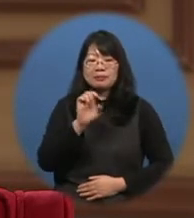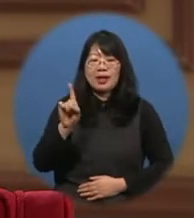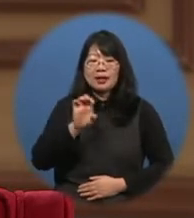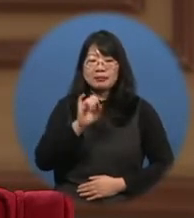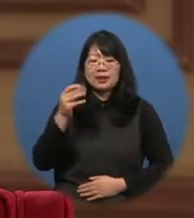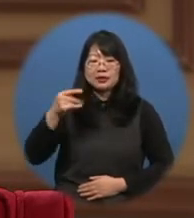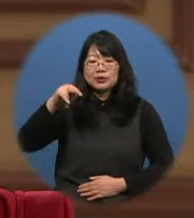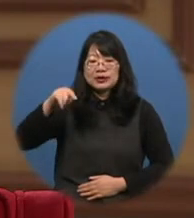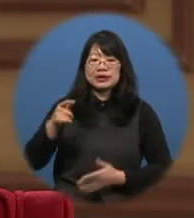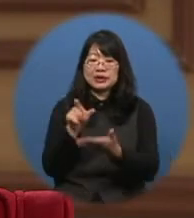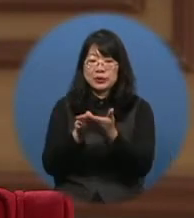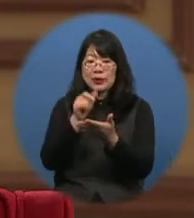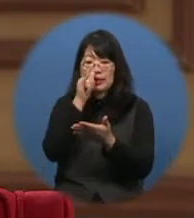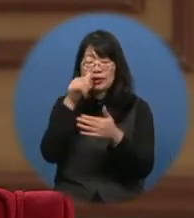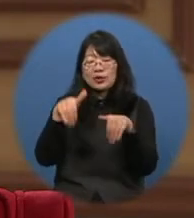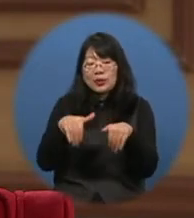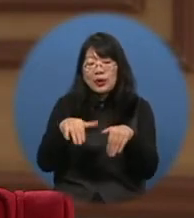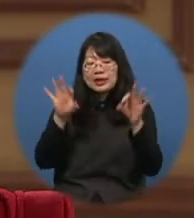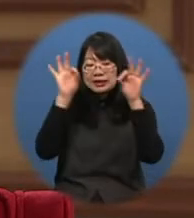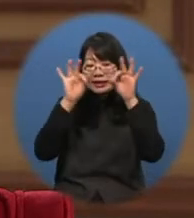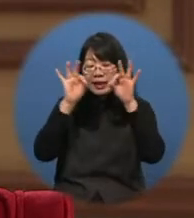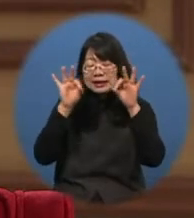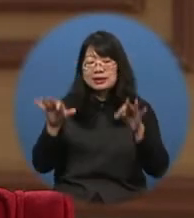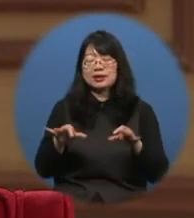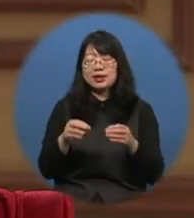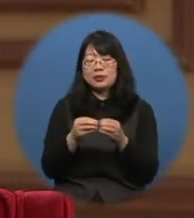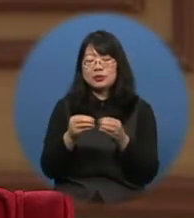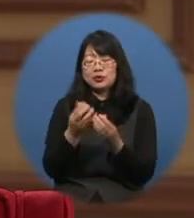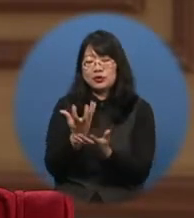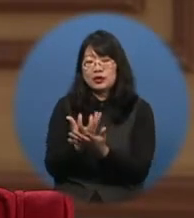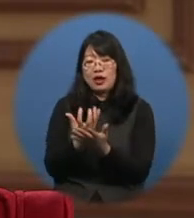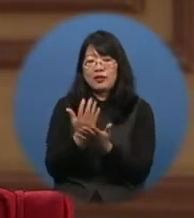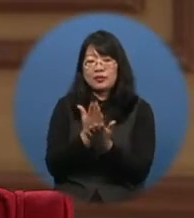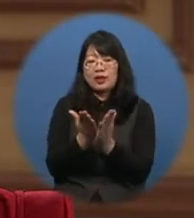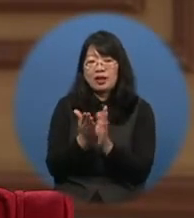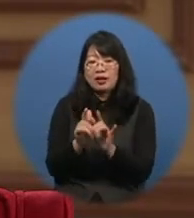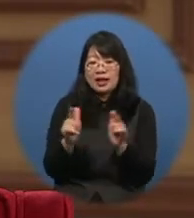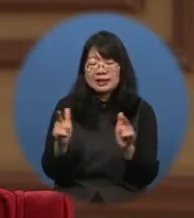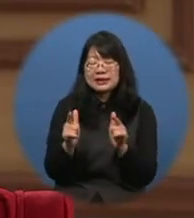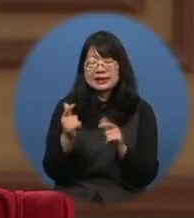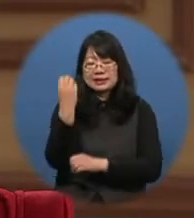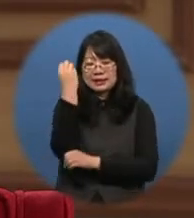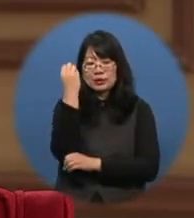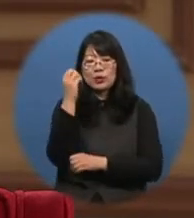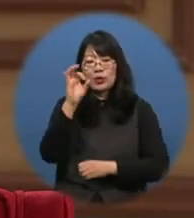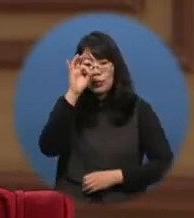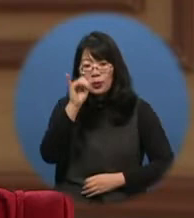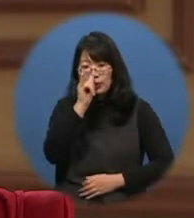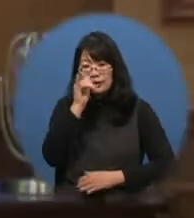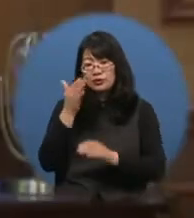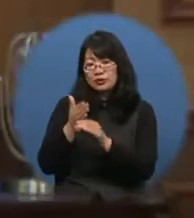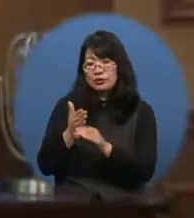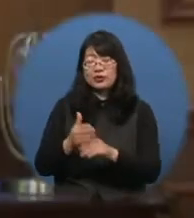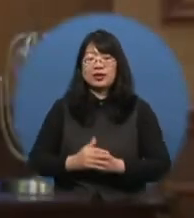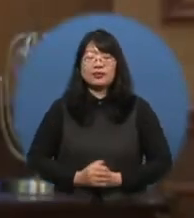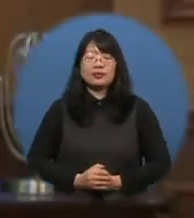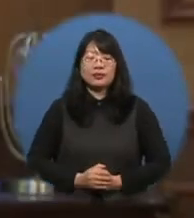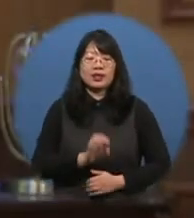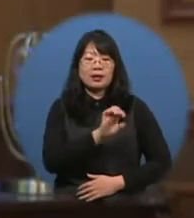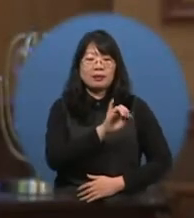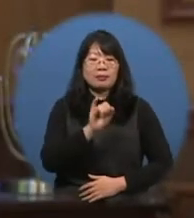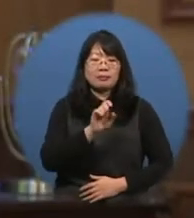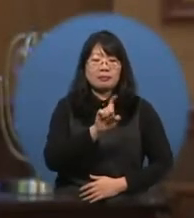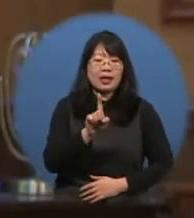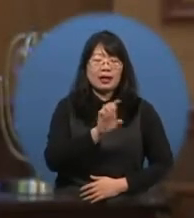찾는 그런 이제 문안들 이런 거를 기원으로 보고 있습니다. 네.